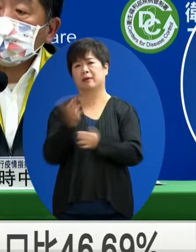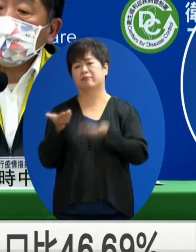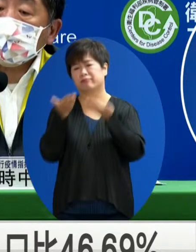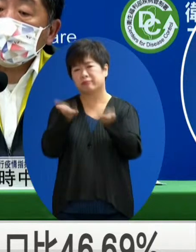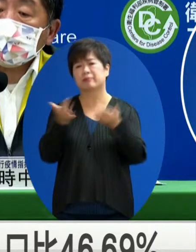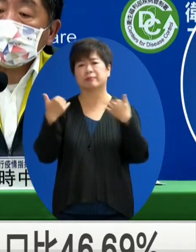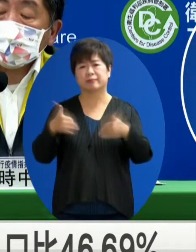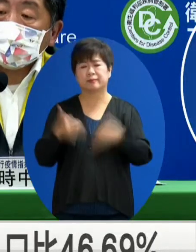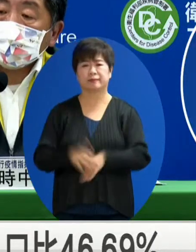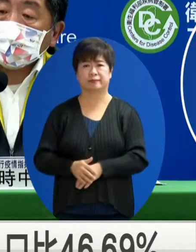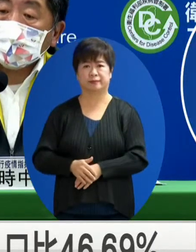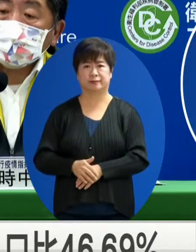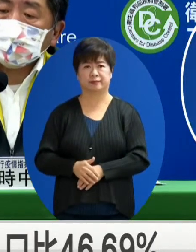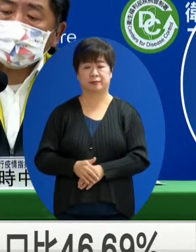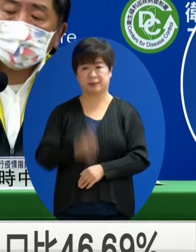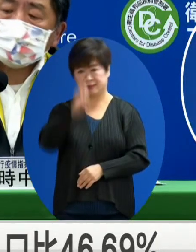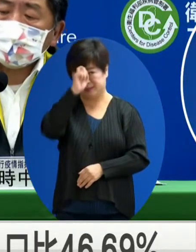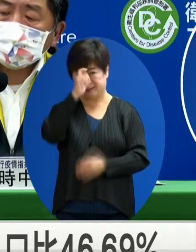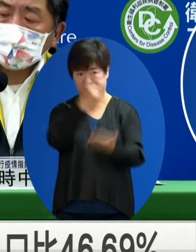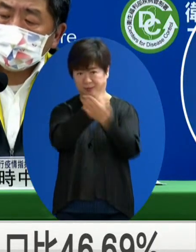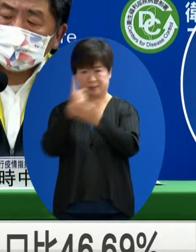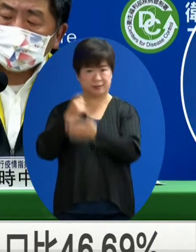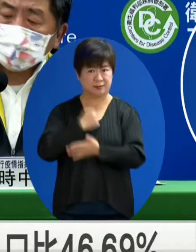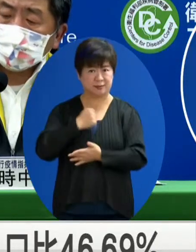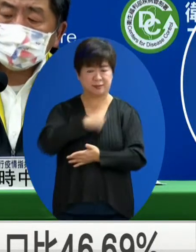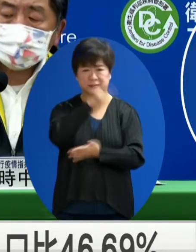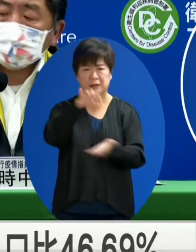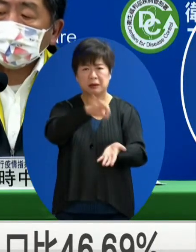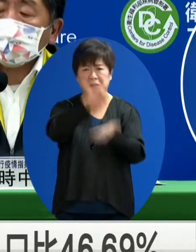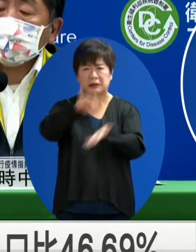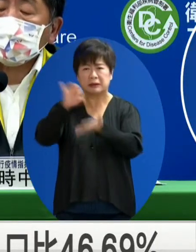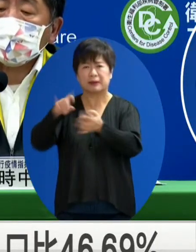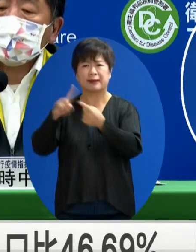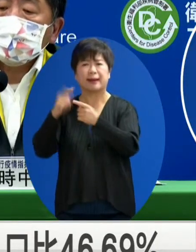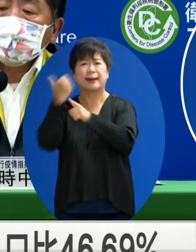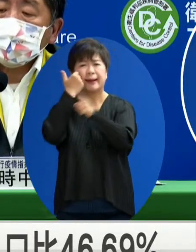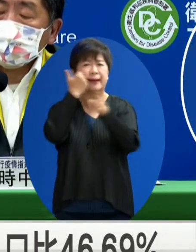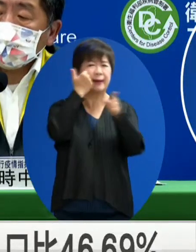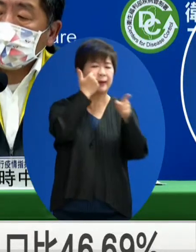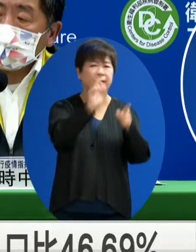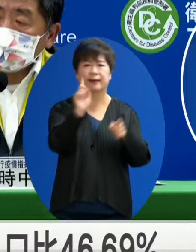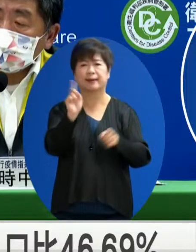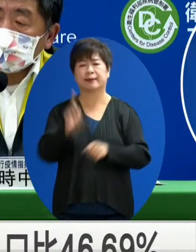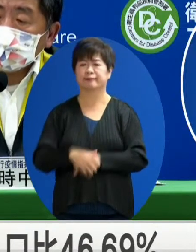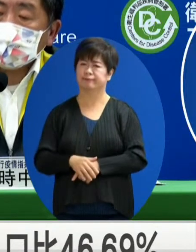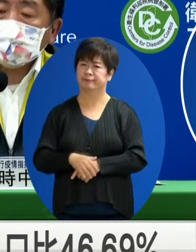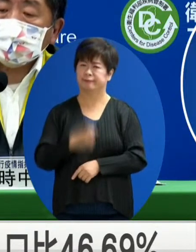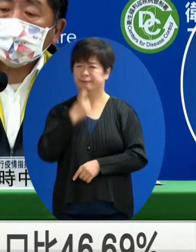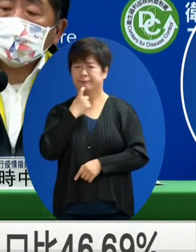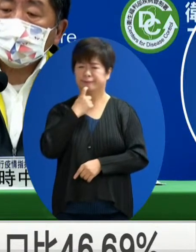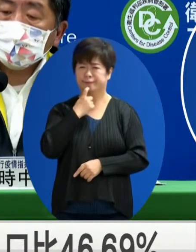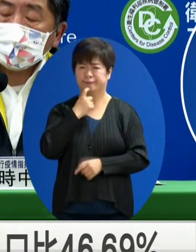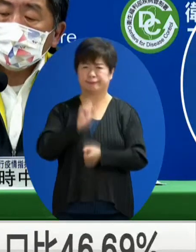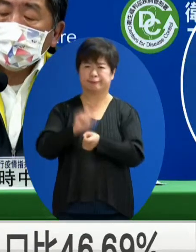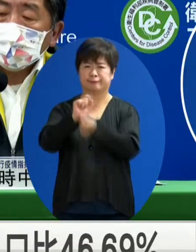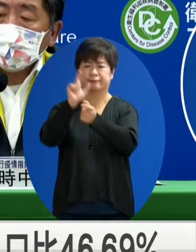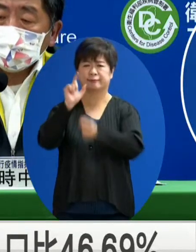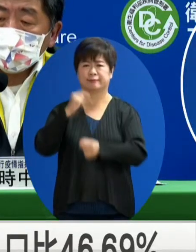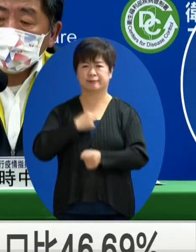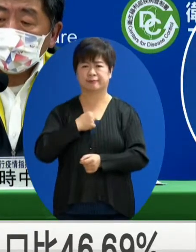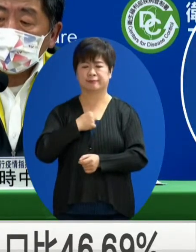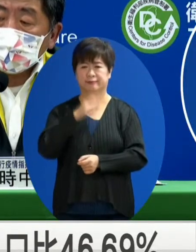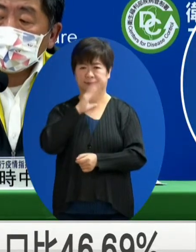来。但是因为要让大家也了解，因为大家一直在讲说这里面的人怎么样怎么样，所以我们就把从造册的人里